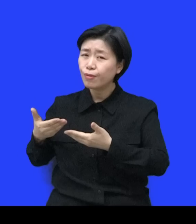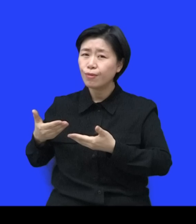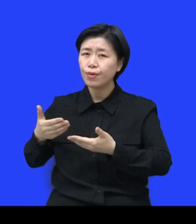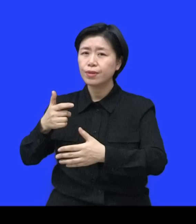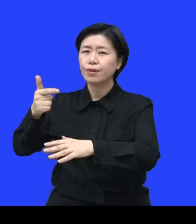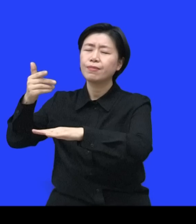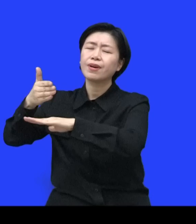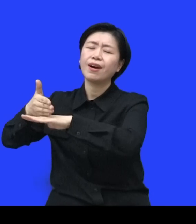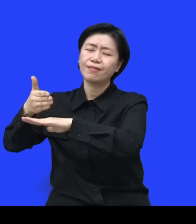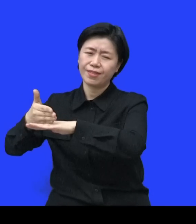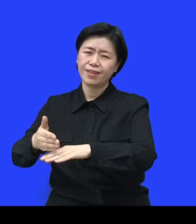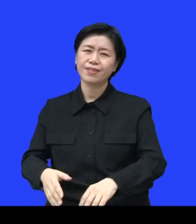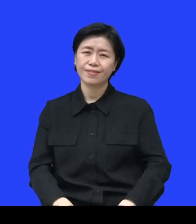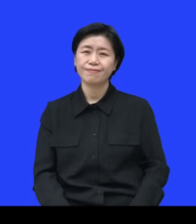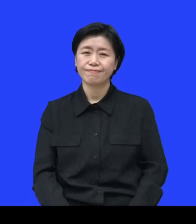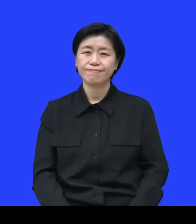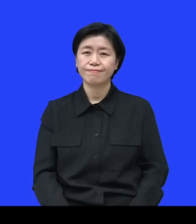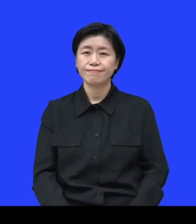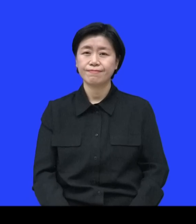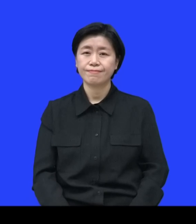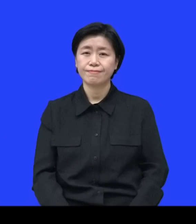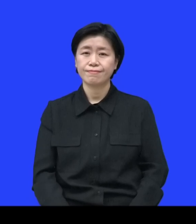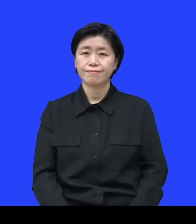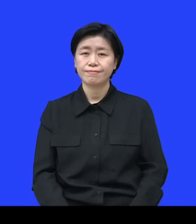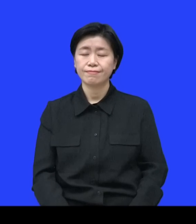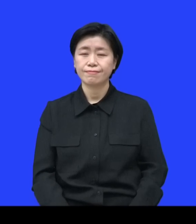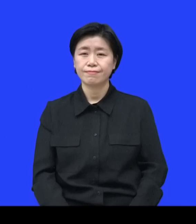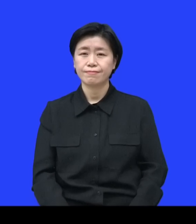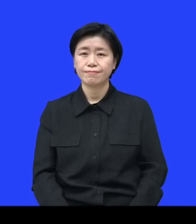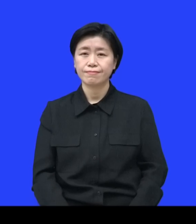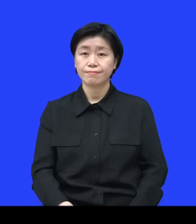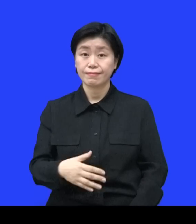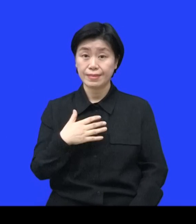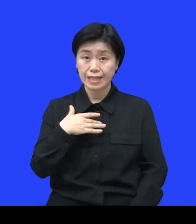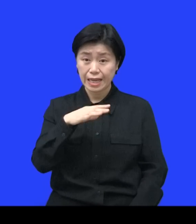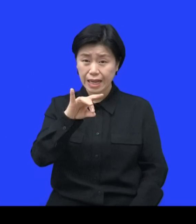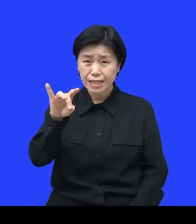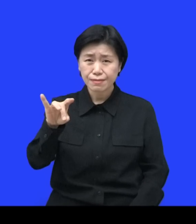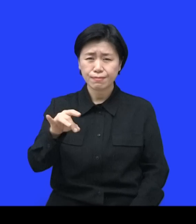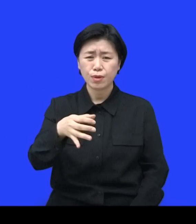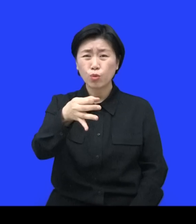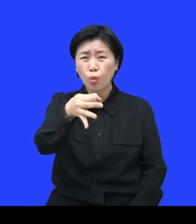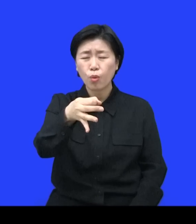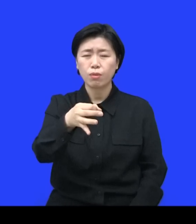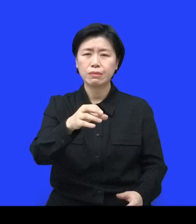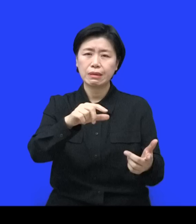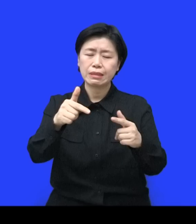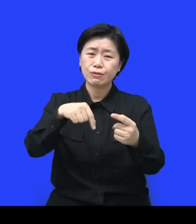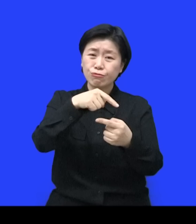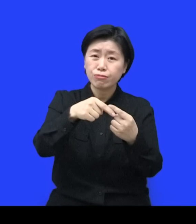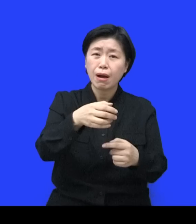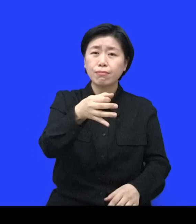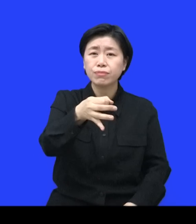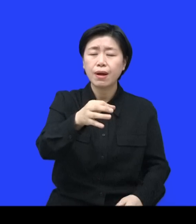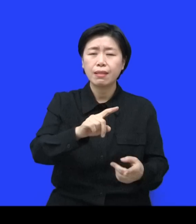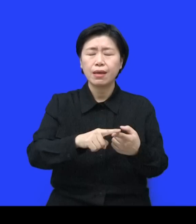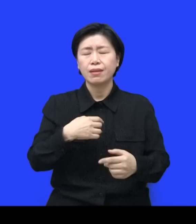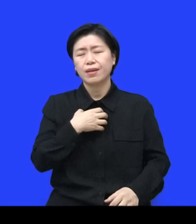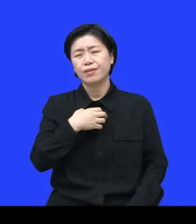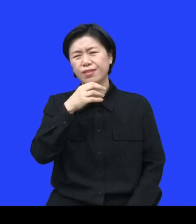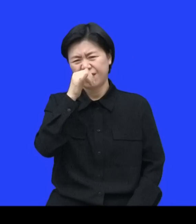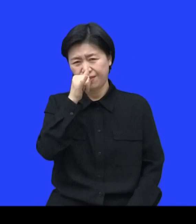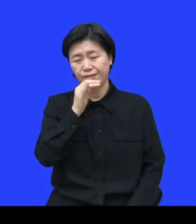너무 감사합니다. 제가 자꾸 가끔 이렇게 돈에 대해서 뭐 가난에 대해서 걱정될 때